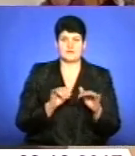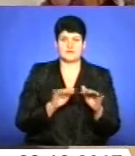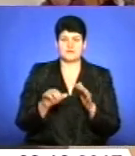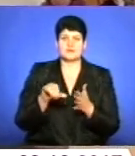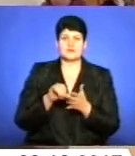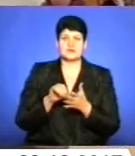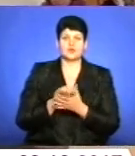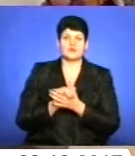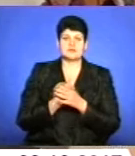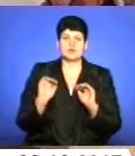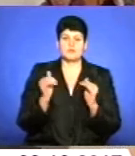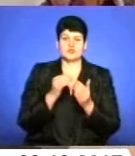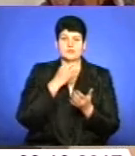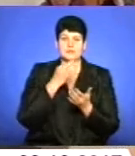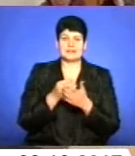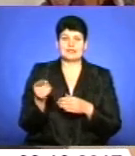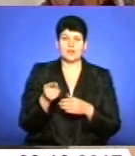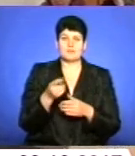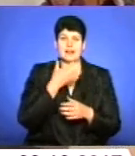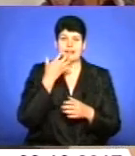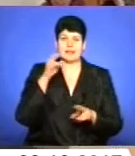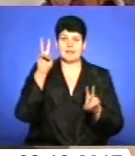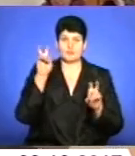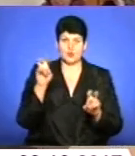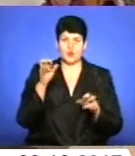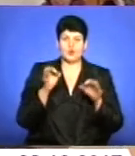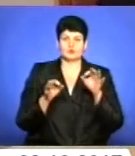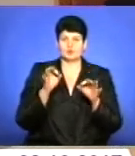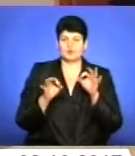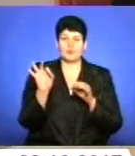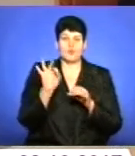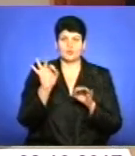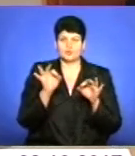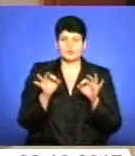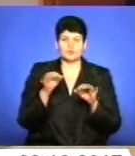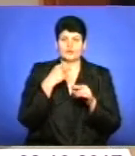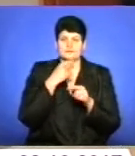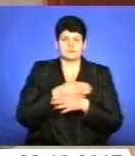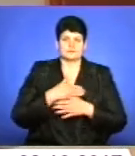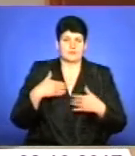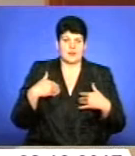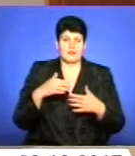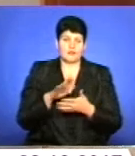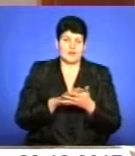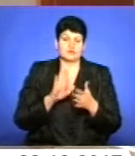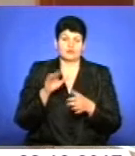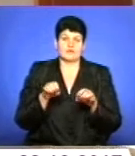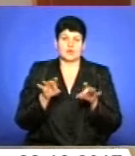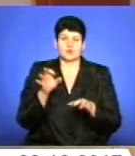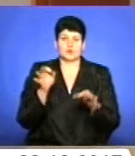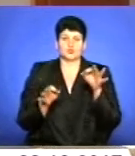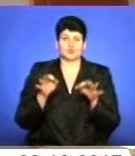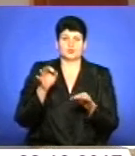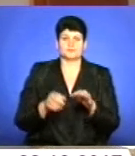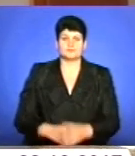Представники товариства з обмеженою відповідальністю «Тернопільтепло» судовий розгляд не коментують. Тож подальшу долю котелень вирішить суд. Богдана